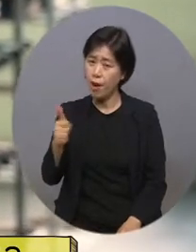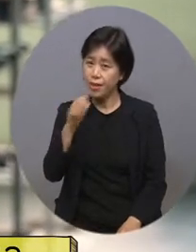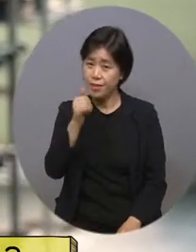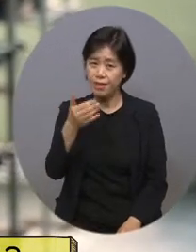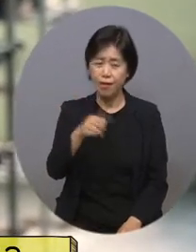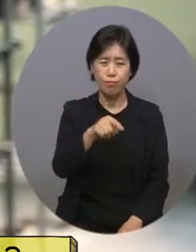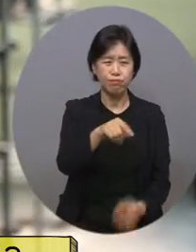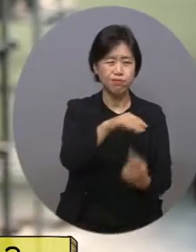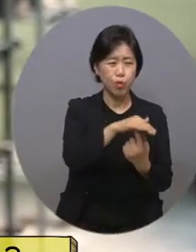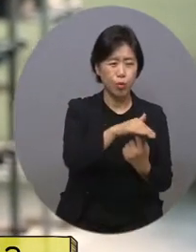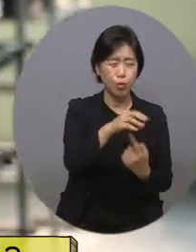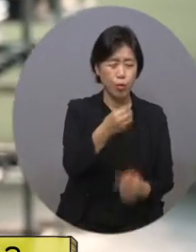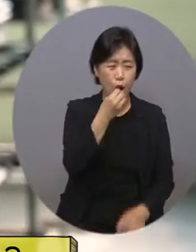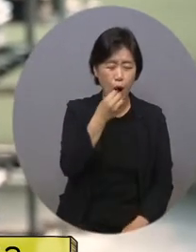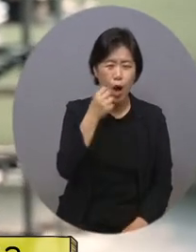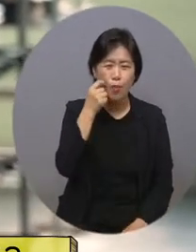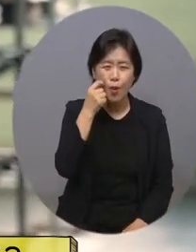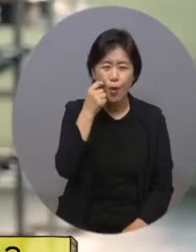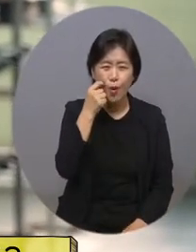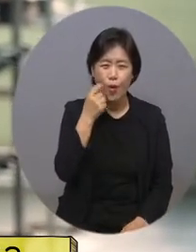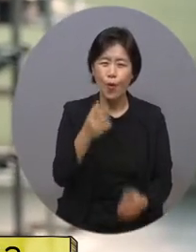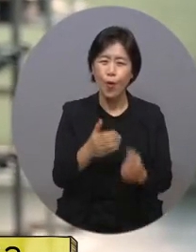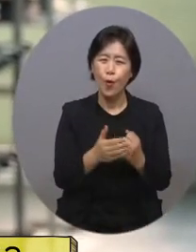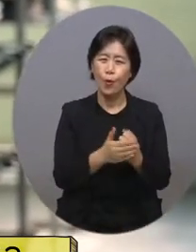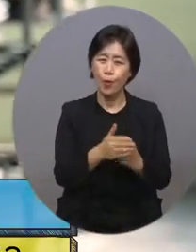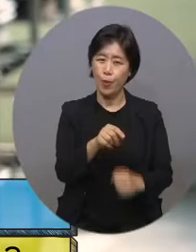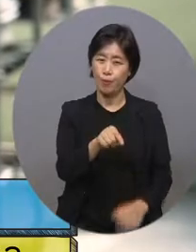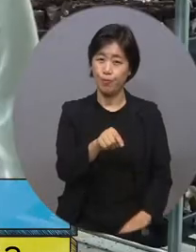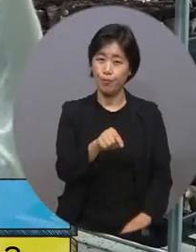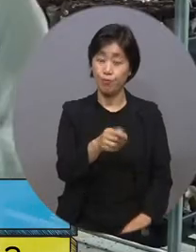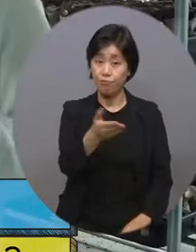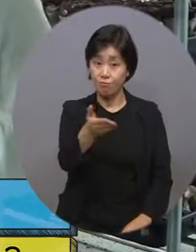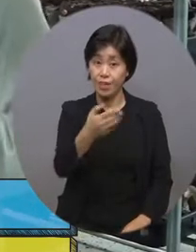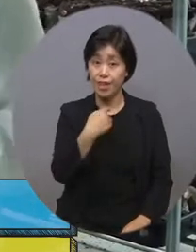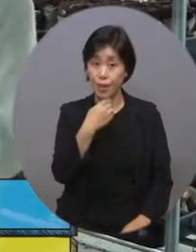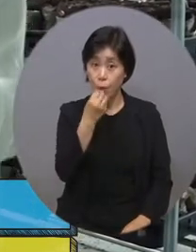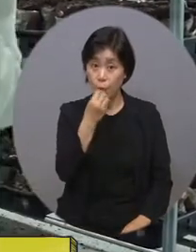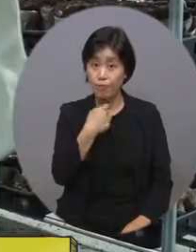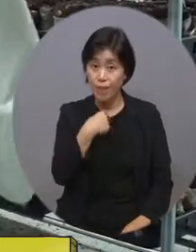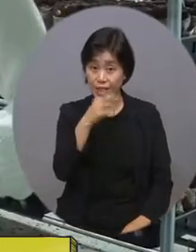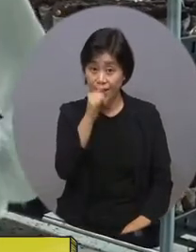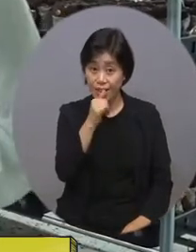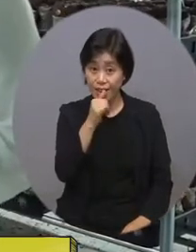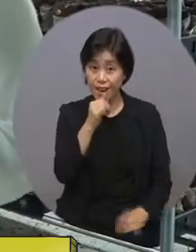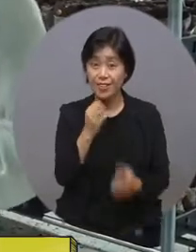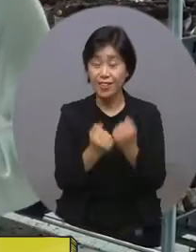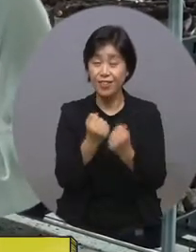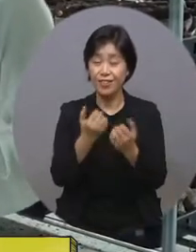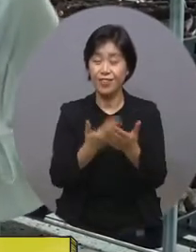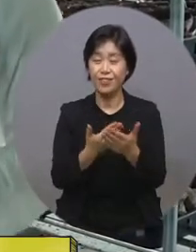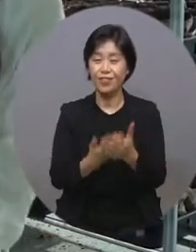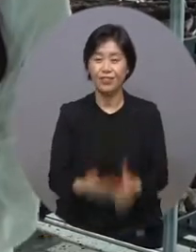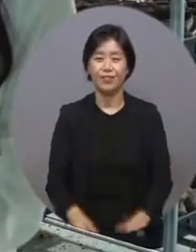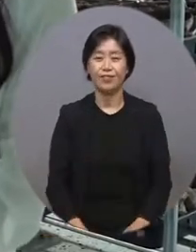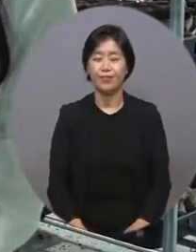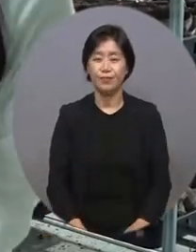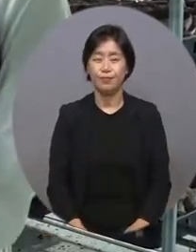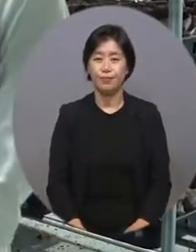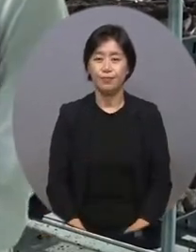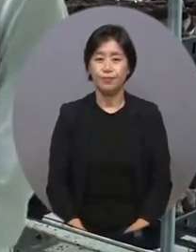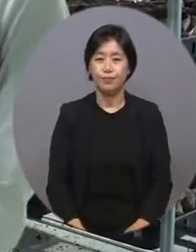네. 아무래도 네. 그러면 버섯도 조금 맛있는지 드셔보셨죠? 예, 그렇습니다. 맛이 어떤지 한번 설명 부탁드릴게요.